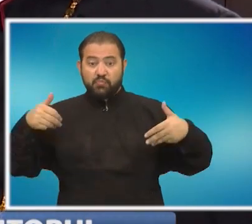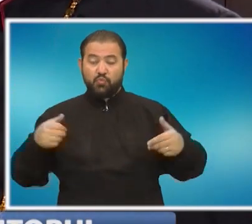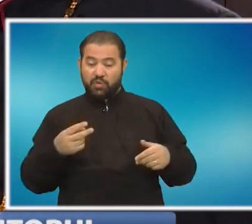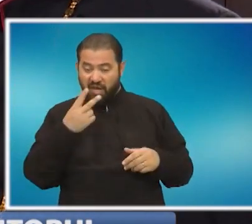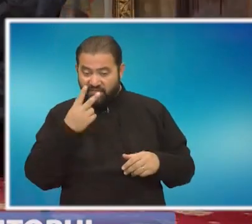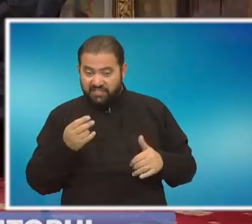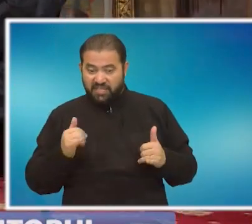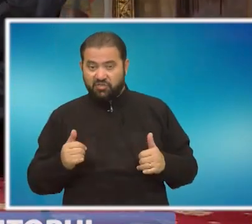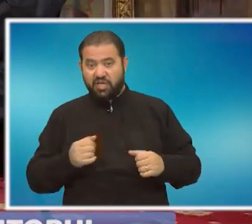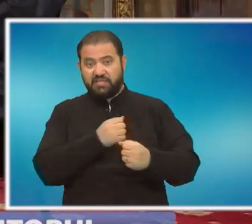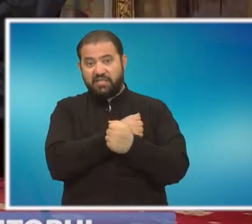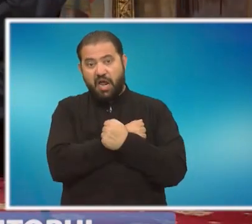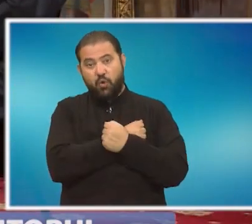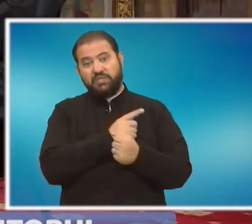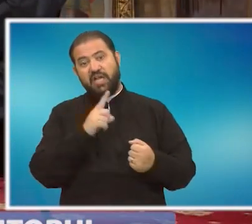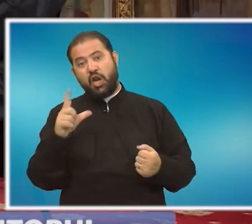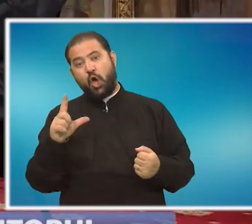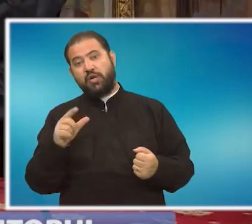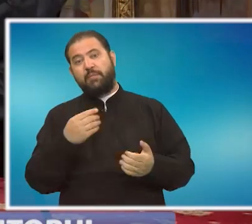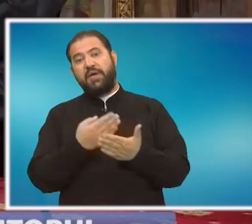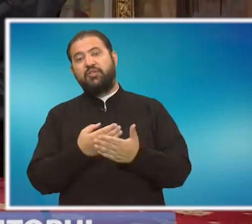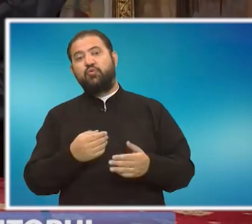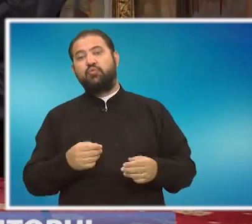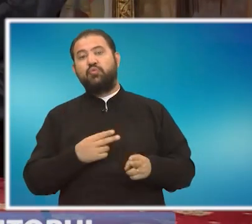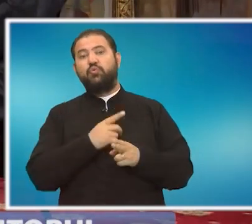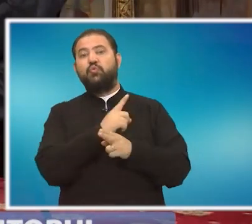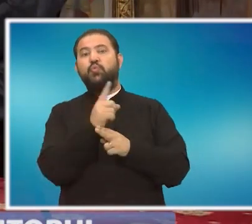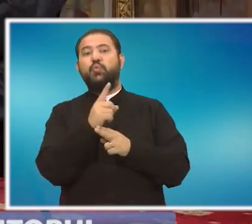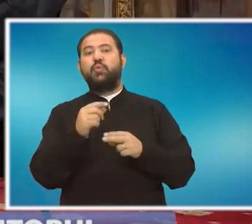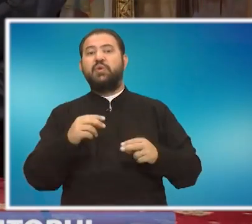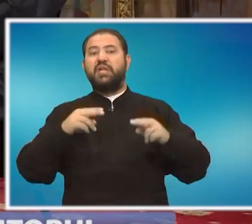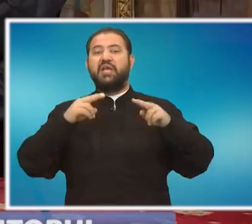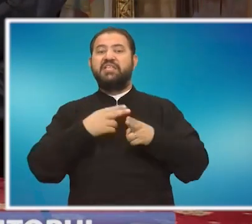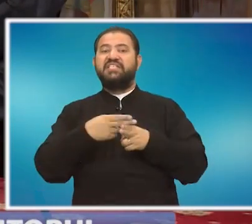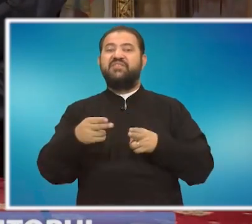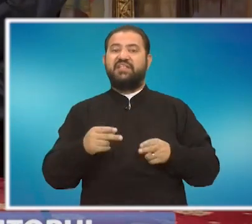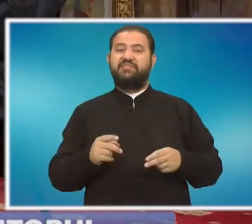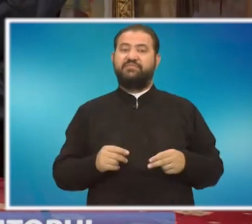și această râvnă a fiecăruia. Nu numai